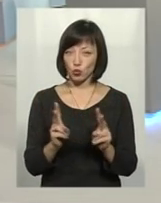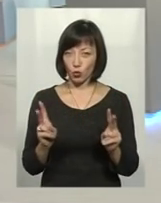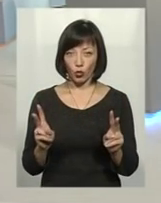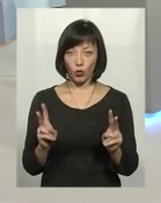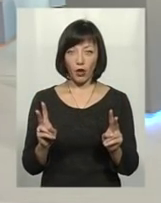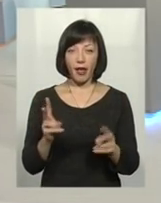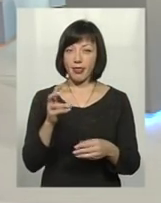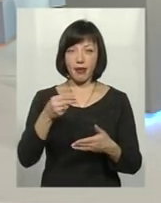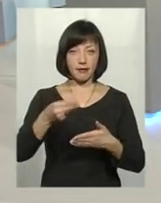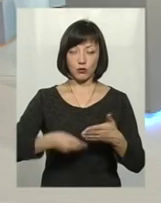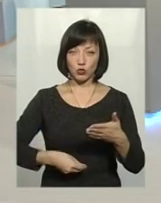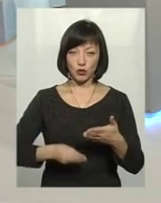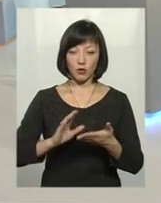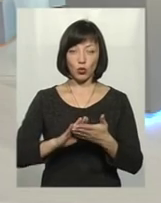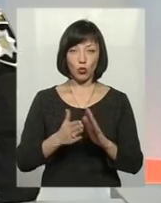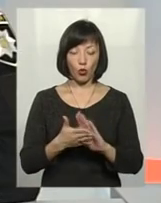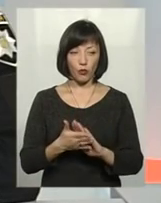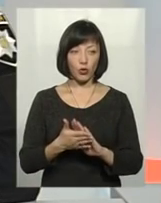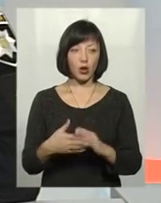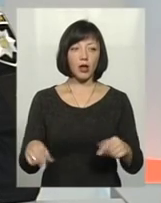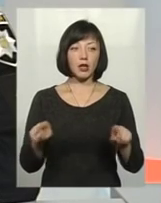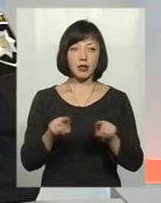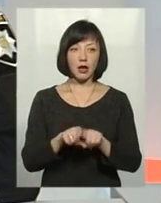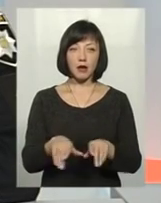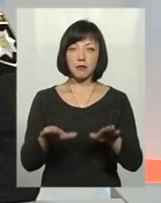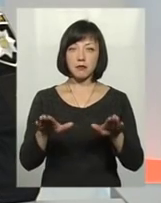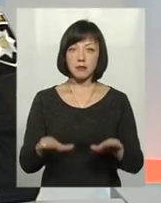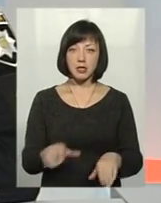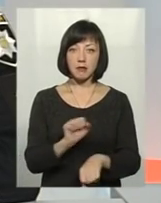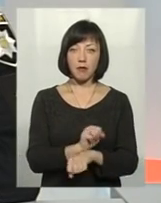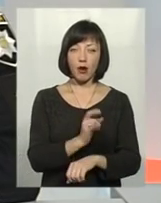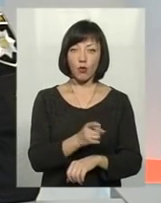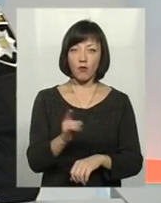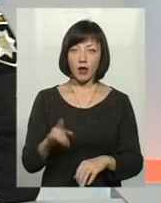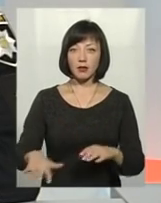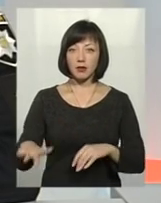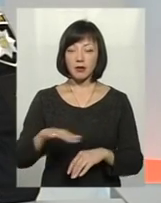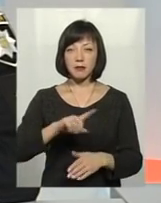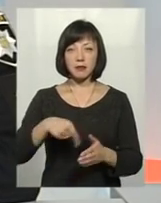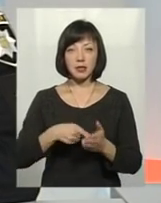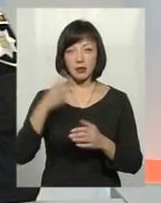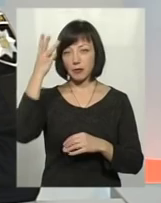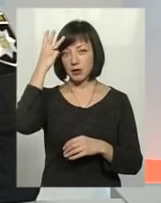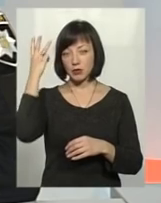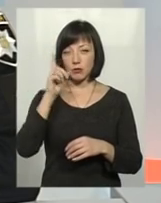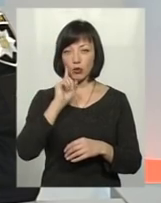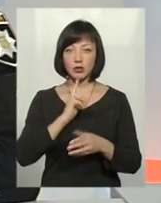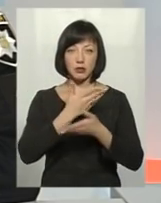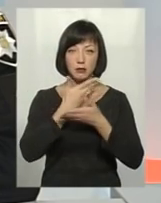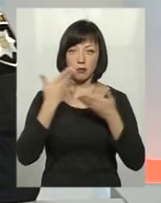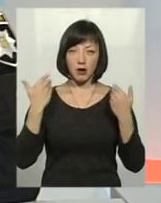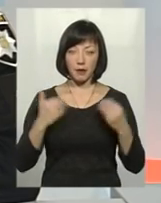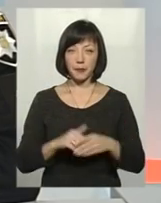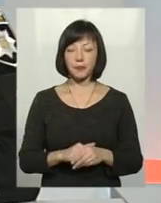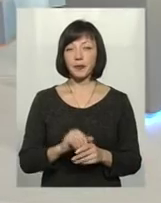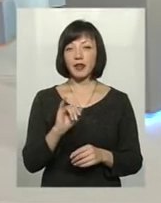не заключив відповідного договору, і таких місць паркування в нас на території міста Хмельницького поки що немає. Тобто,